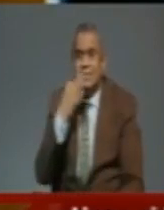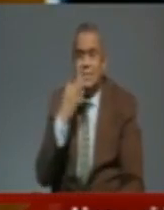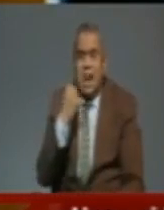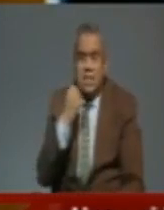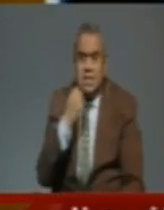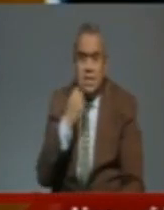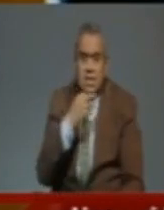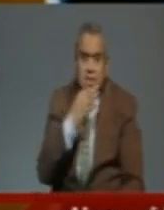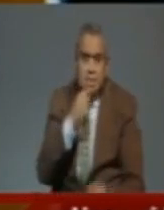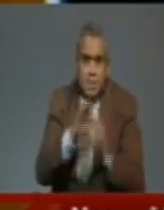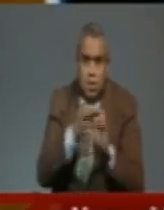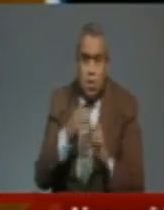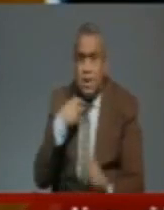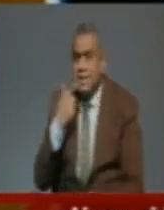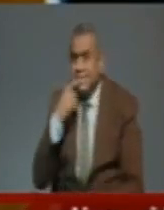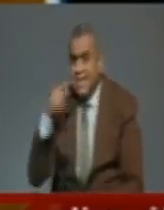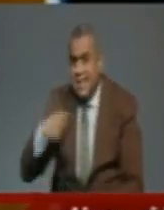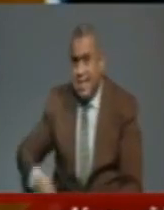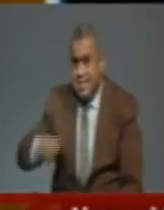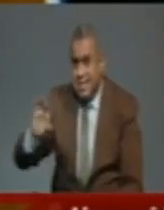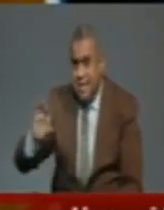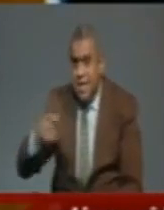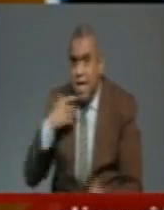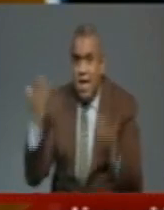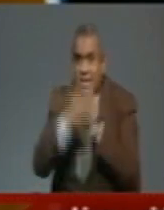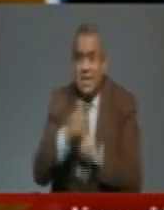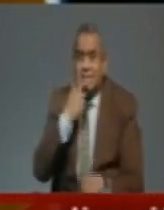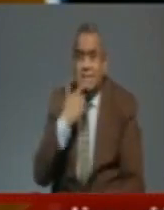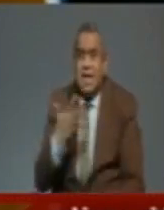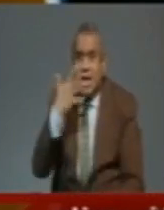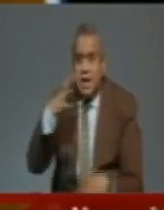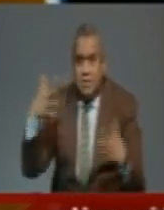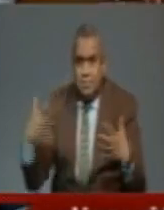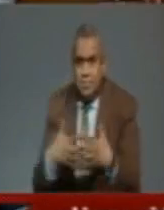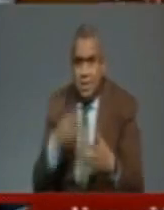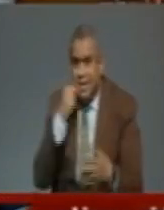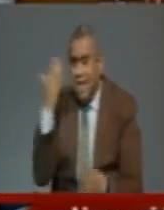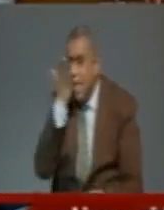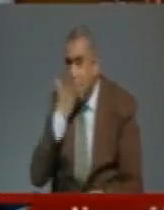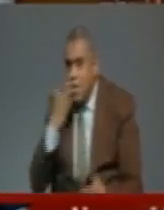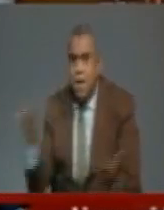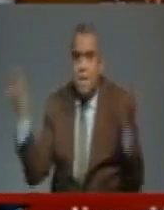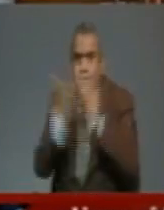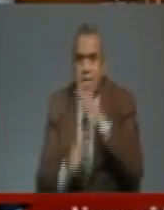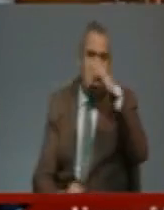وفي 5 سنين ان شاء الله باذن الله مع كل زمايلي هنجيب اللي احنا صرفناه ان شاء الله.